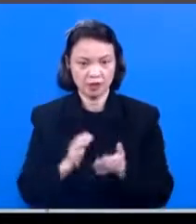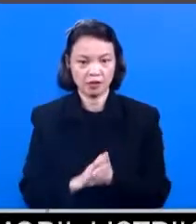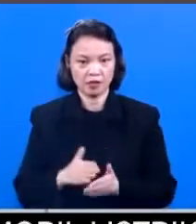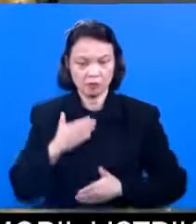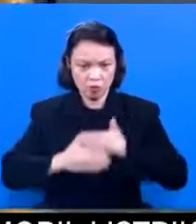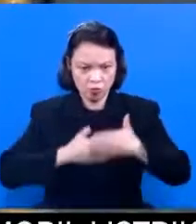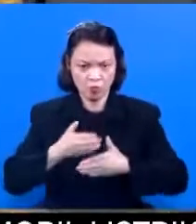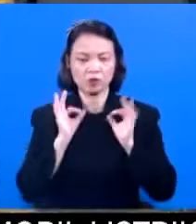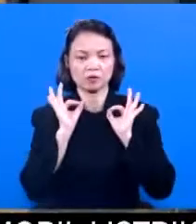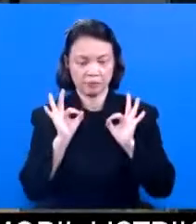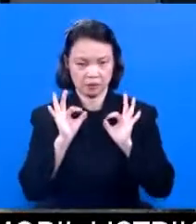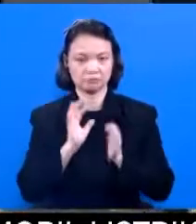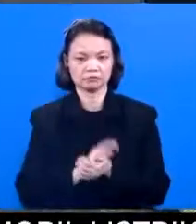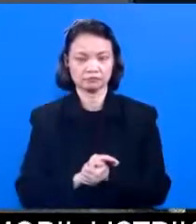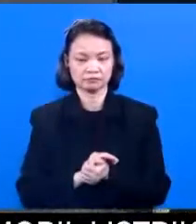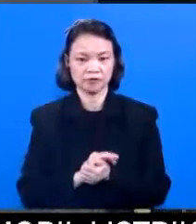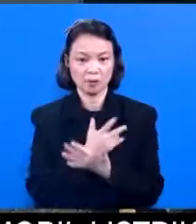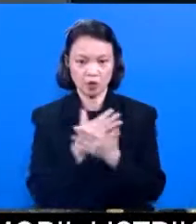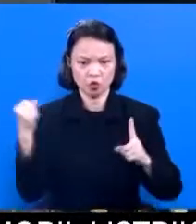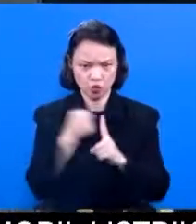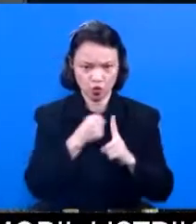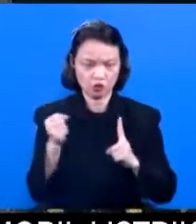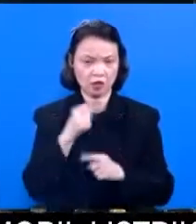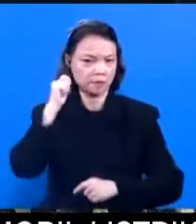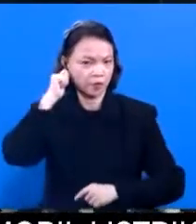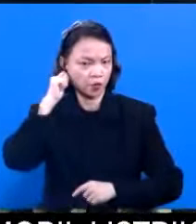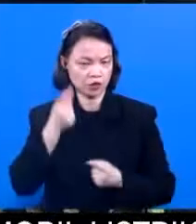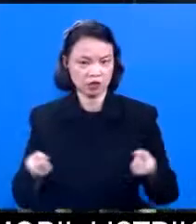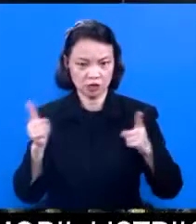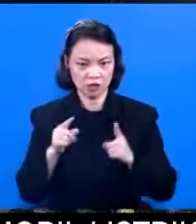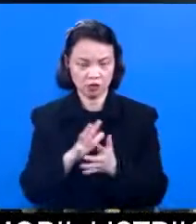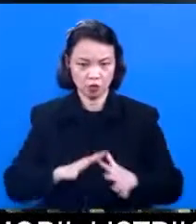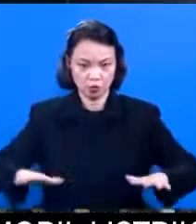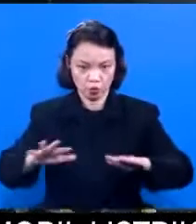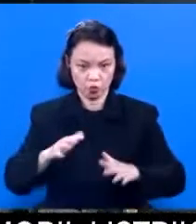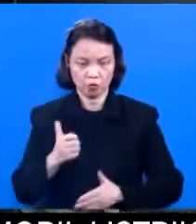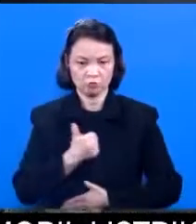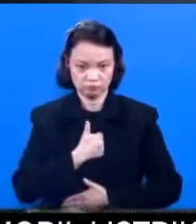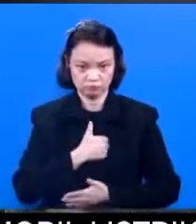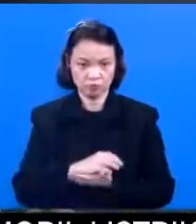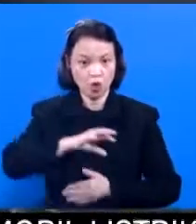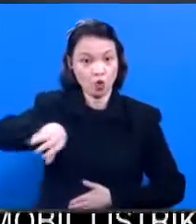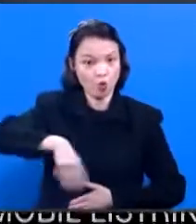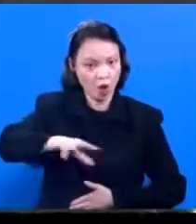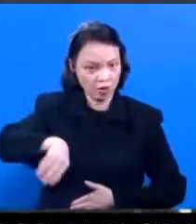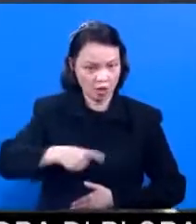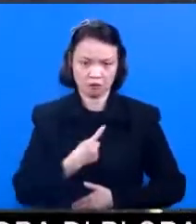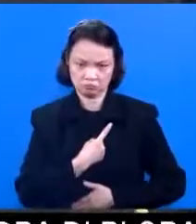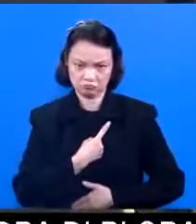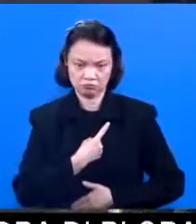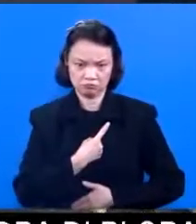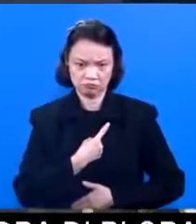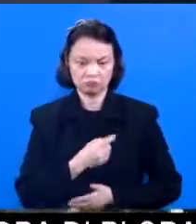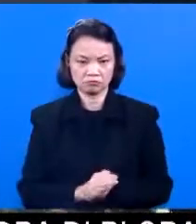secara tepat. Mayoritas kekerasan terhadap perempuan terjadi di ranah pribadi atau privat, misalnya rumah tangga. Dan